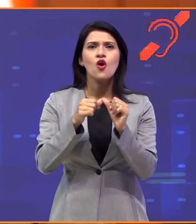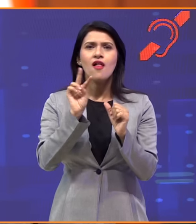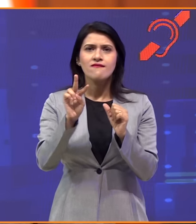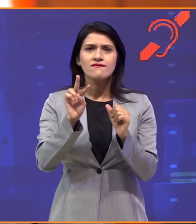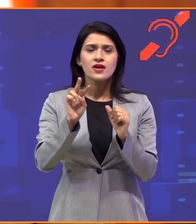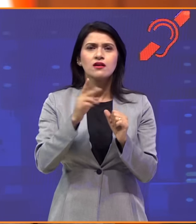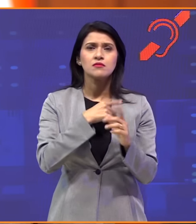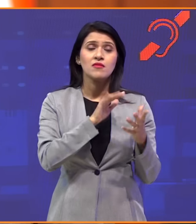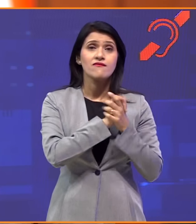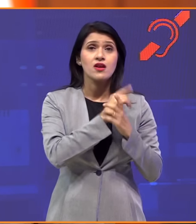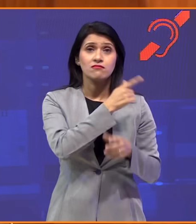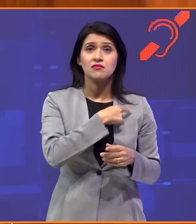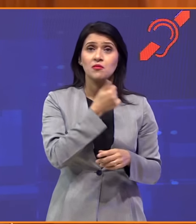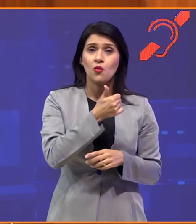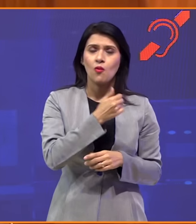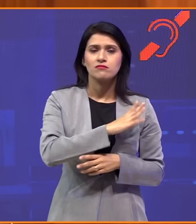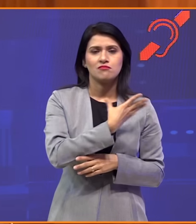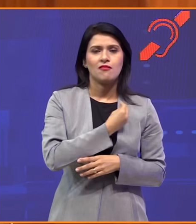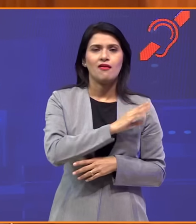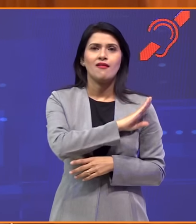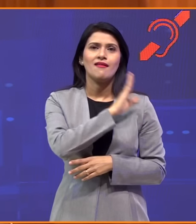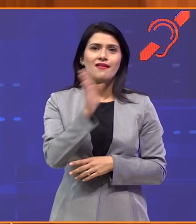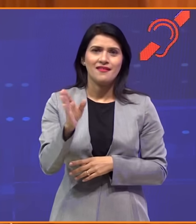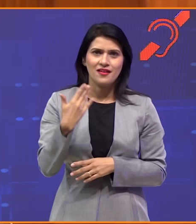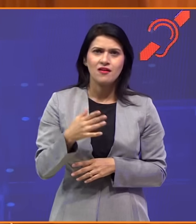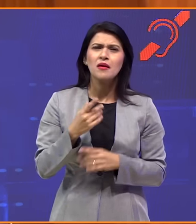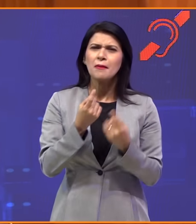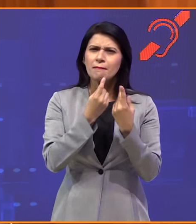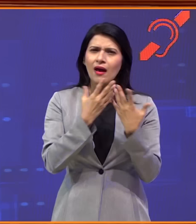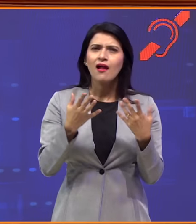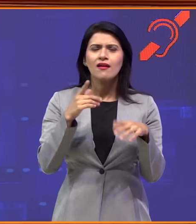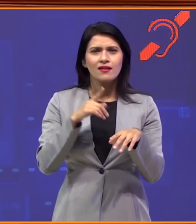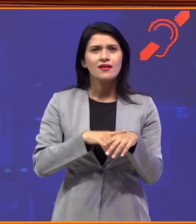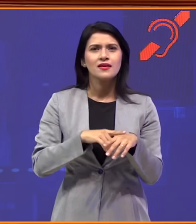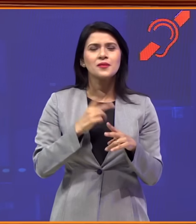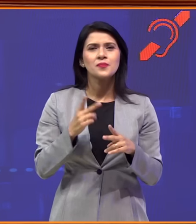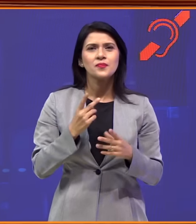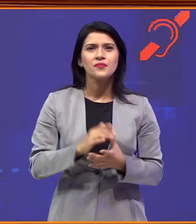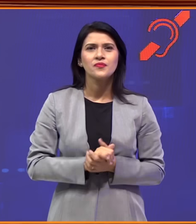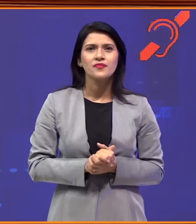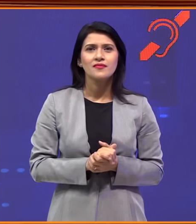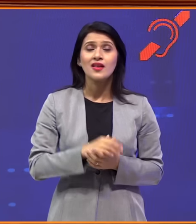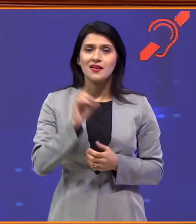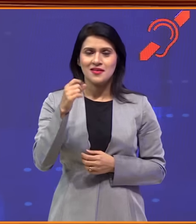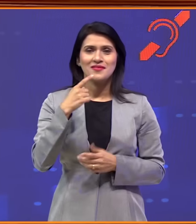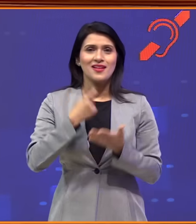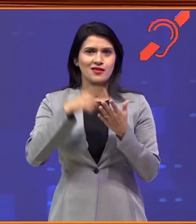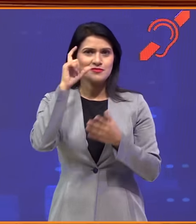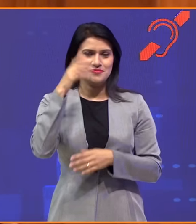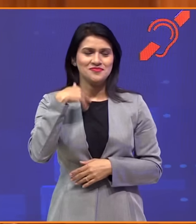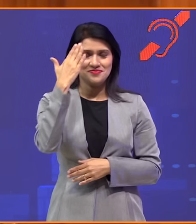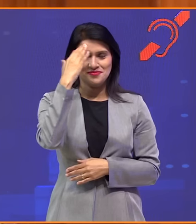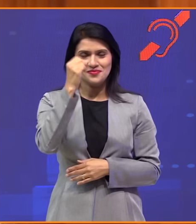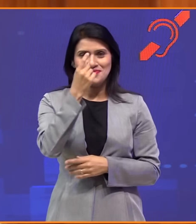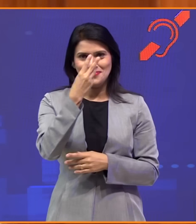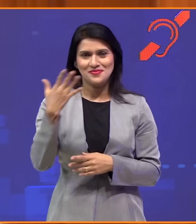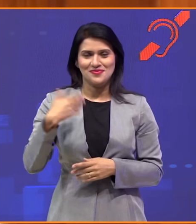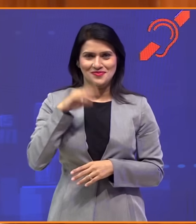हुआ करते थे मैं उनको लेकर के गया तो ऐसे कई सारी चीजें मैं भी ऐसे कई सारी चीजें आपको बता सकता